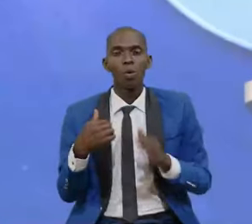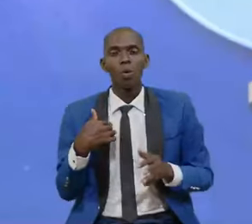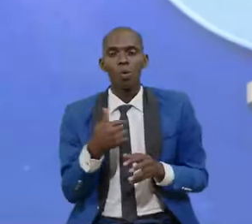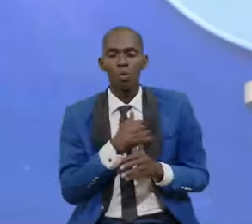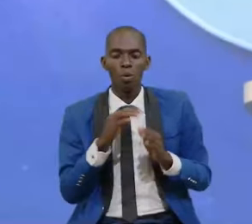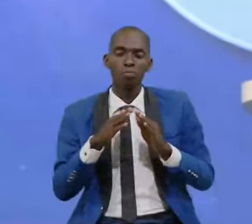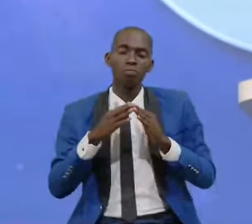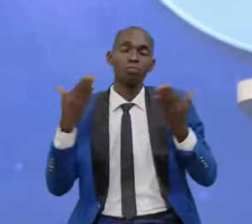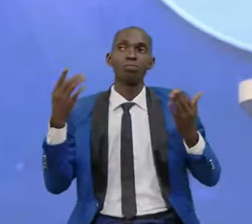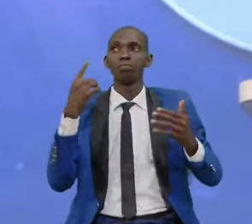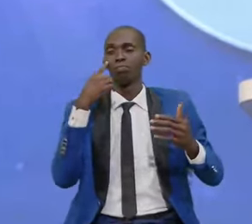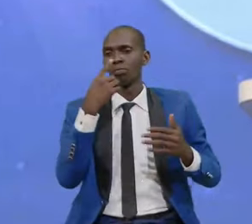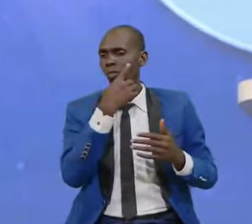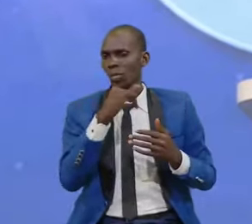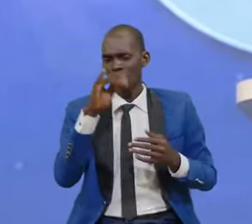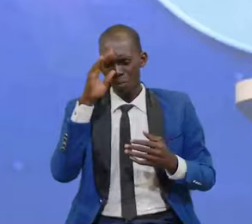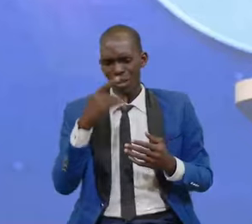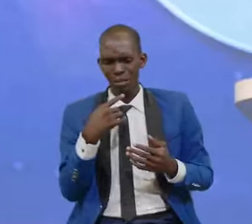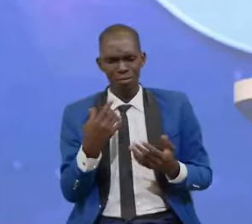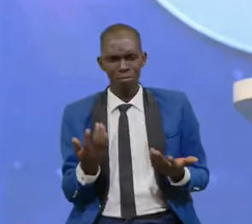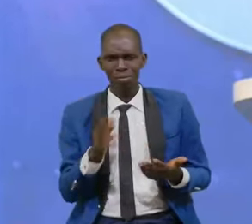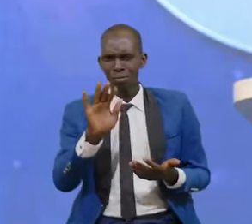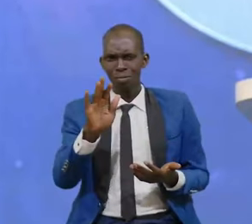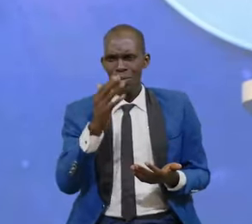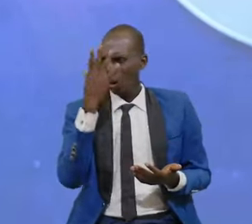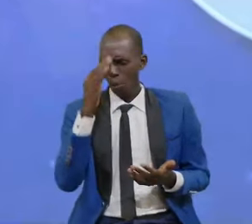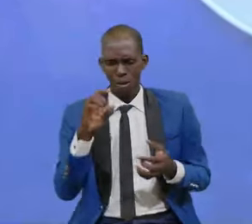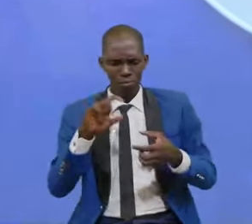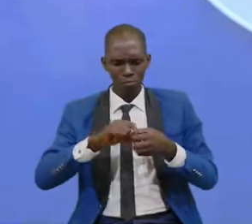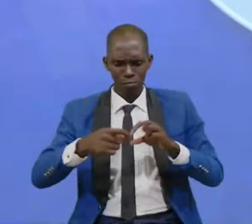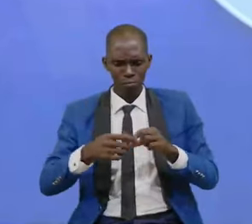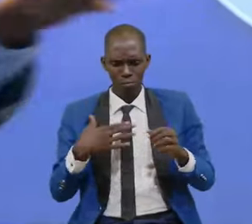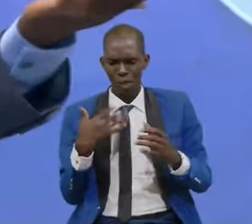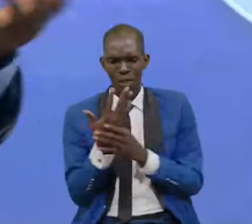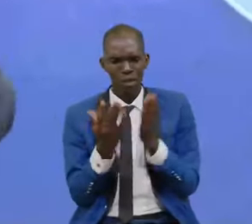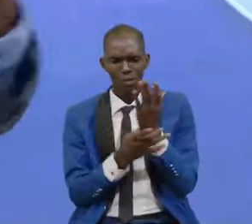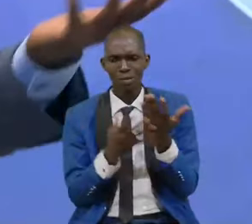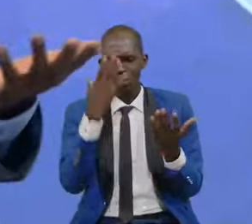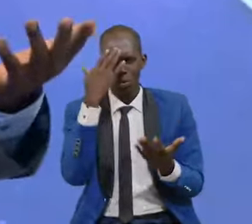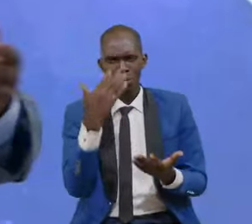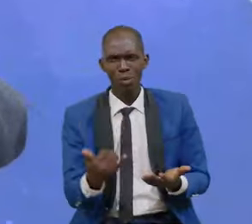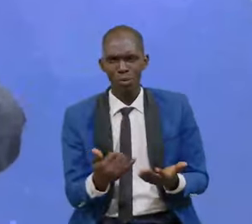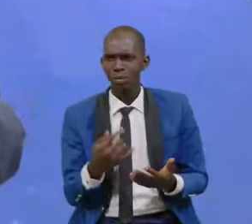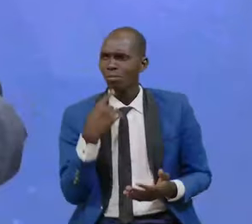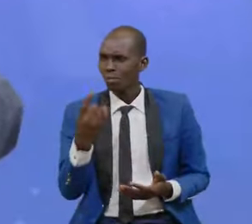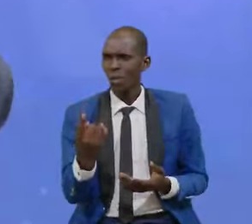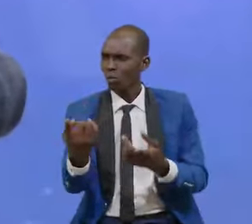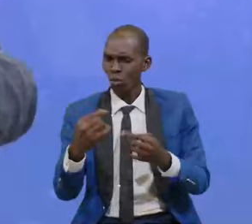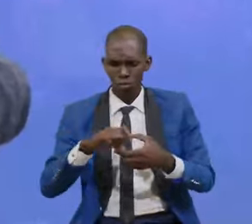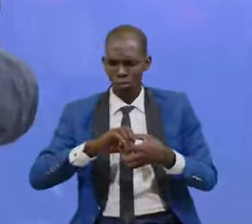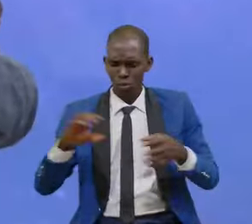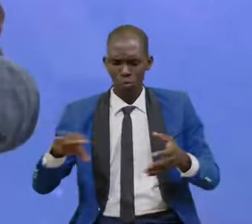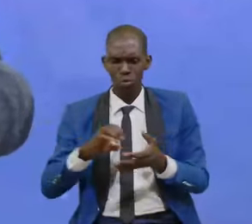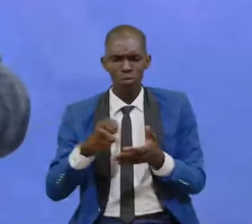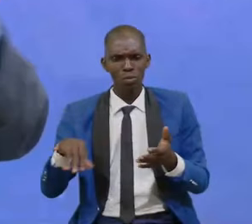yeux. Et l'homme a dit, pourquoi ils ont mis des chaînes aux mains comme ça? Et il a dit, venez enlever vos chaînes. Et les